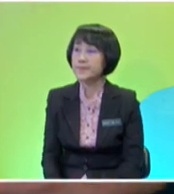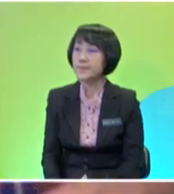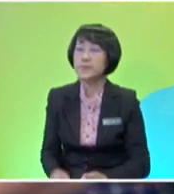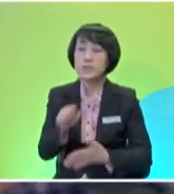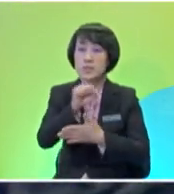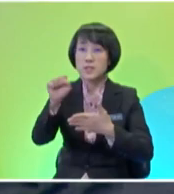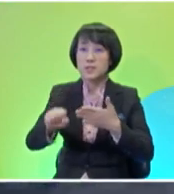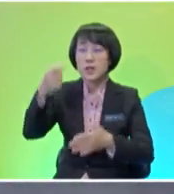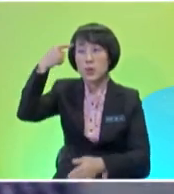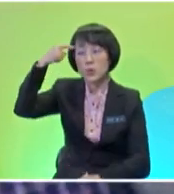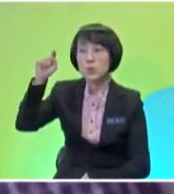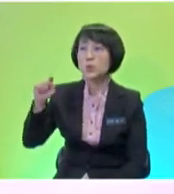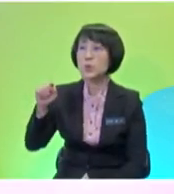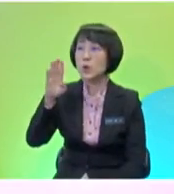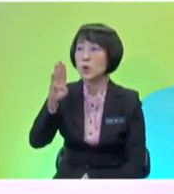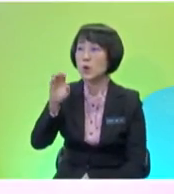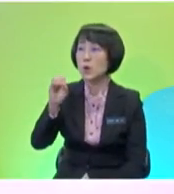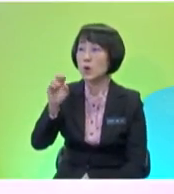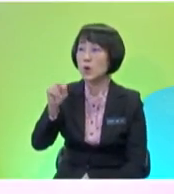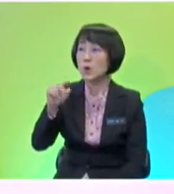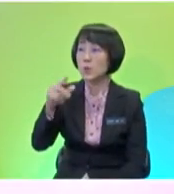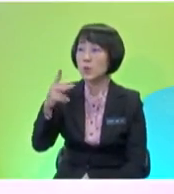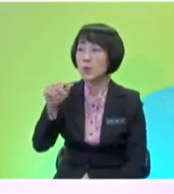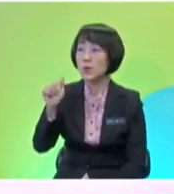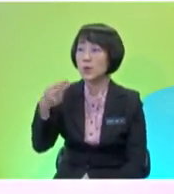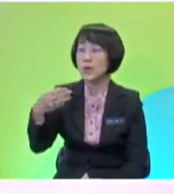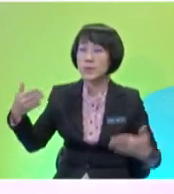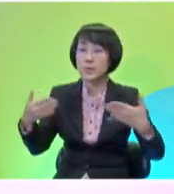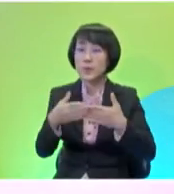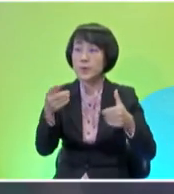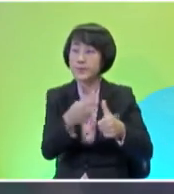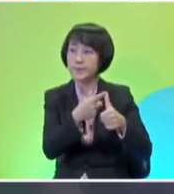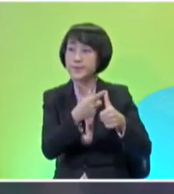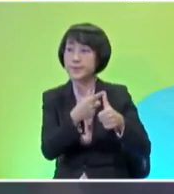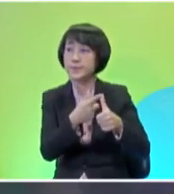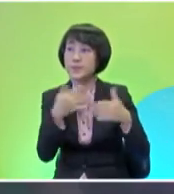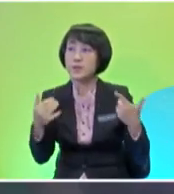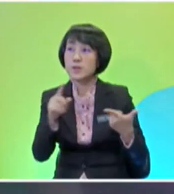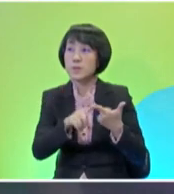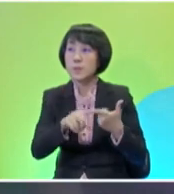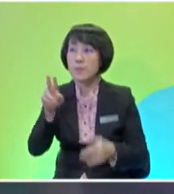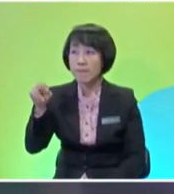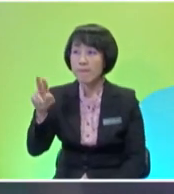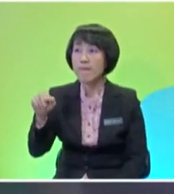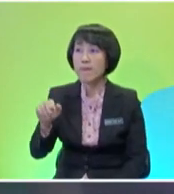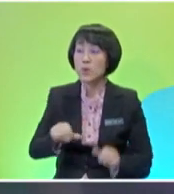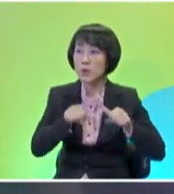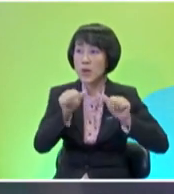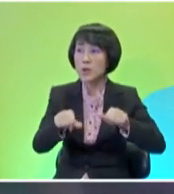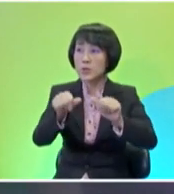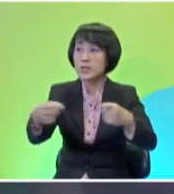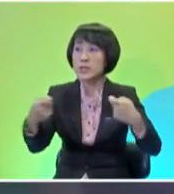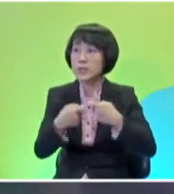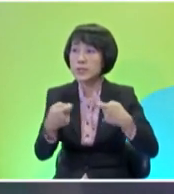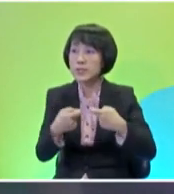penyambung yang pertama. Okey, kita dah selesai ni. Okey, yang kedua pula, okey, suis ni kita dah sebut tadi dia nak mengalirkan arus elektrik kepada semua. Okey, mengalirkan